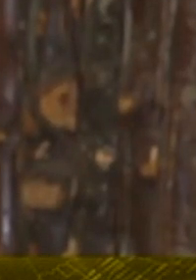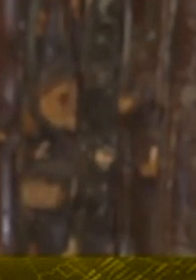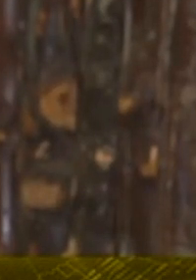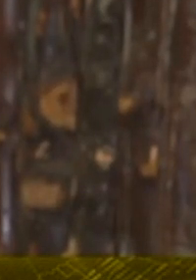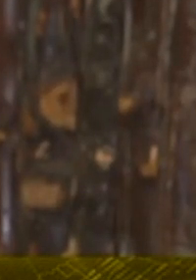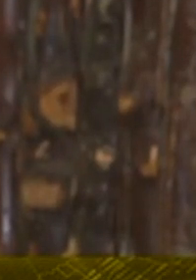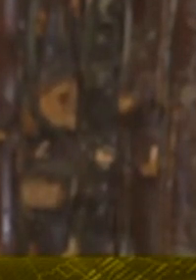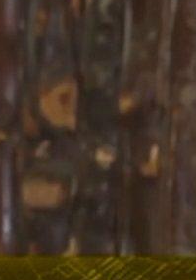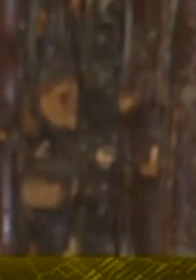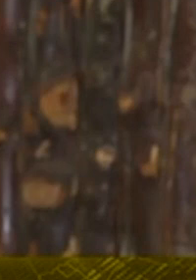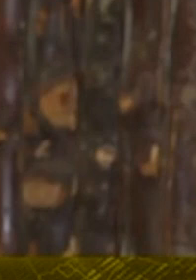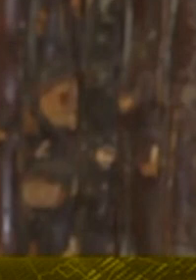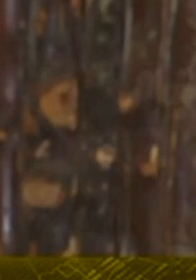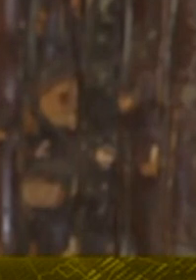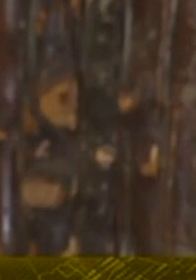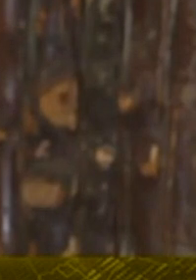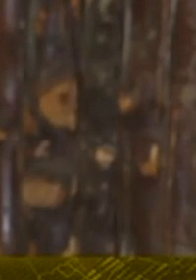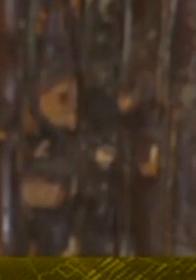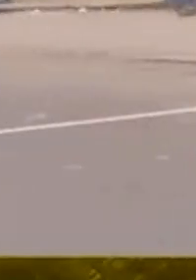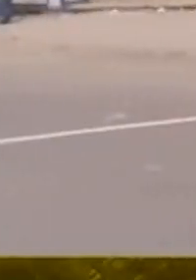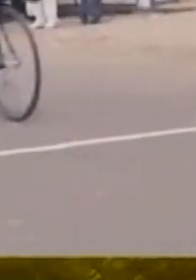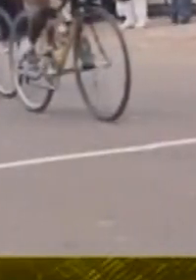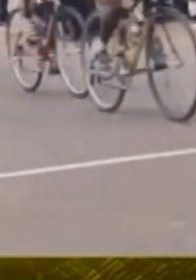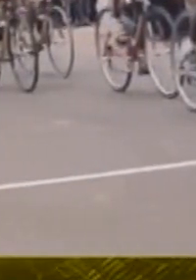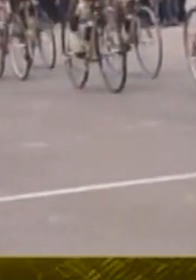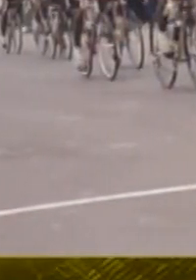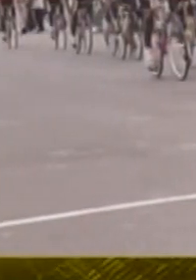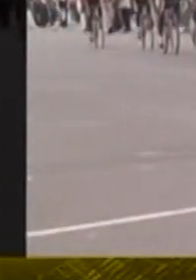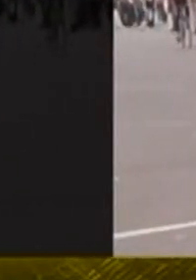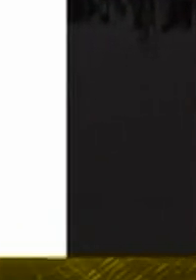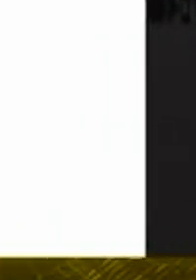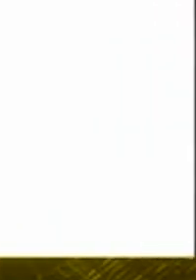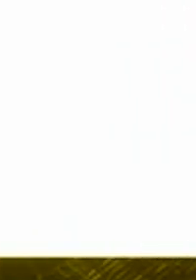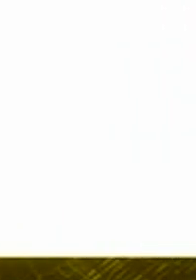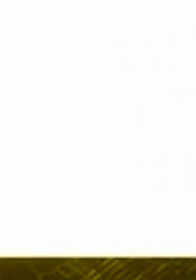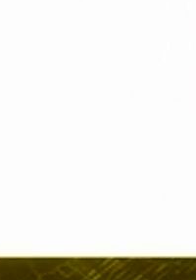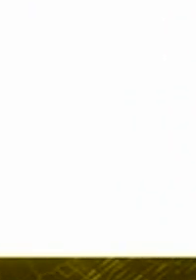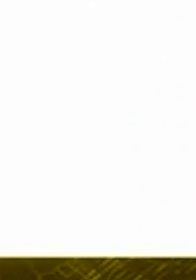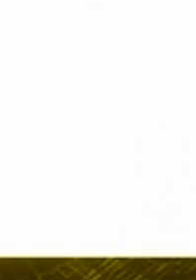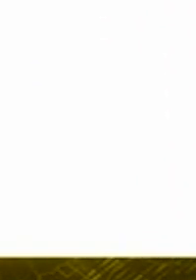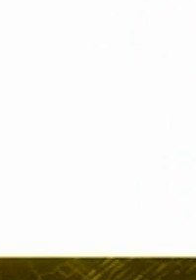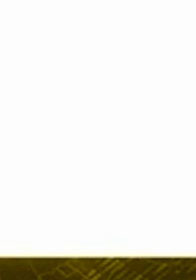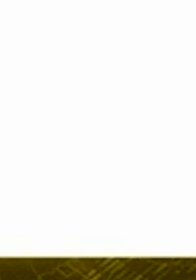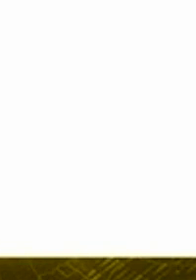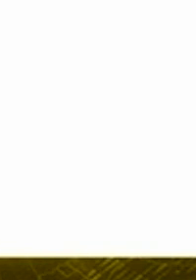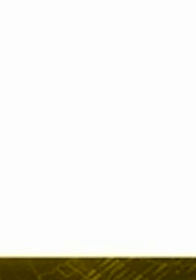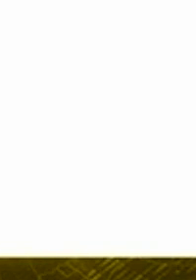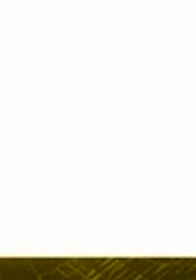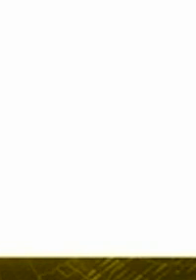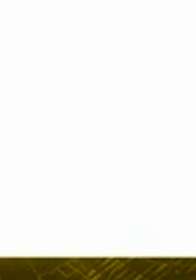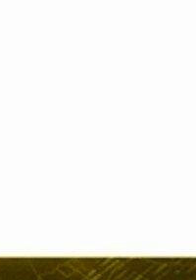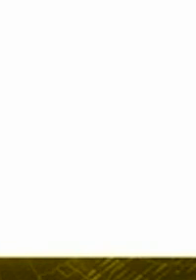ገንዘብ ዝኣቱ ነይሩ ከምዚ ሕጂ ናይ ኩዕሶ እግሪ ክንዶ እኳ ይኮነን ግን ክንዲ ፍርኩስ ተእቱ ነርካ ኣብ ካልእ እቶት የለ እግሪ